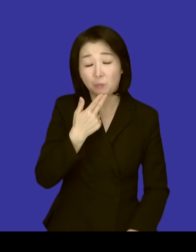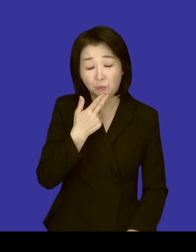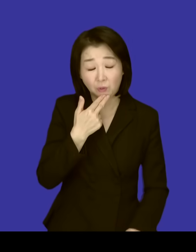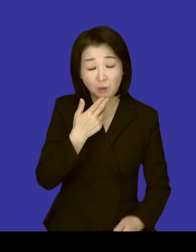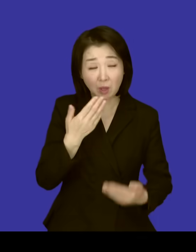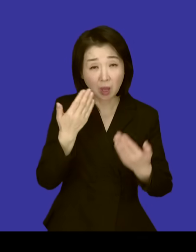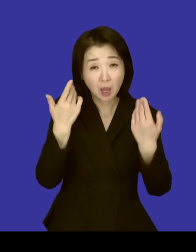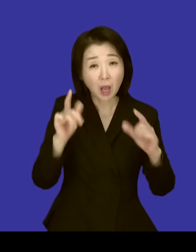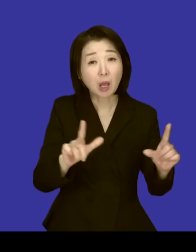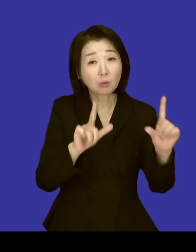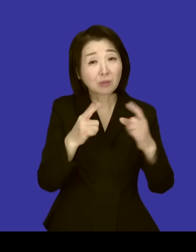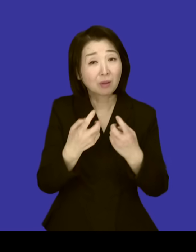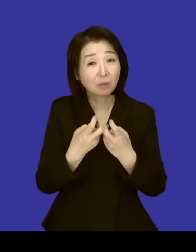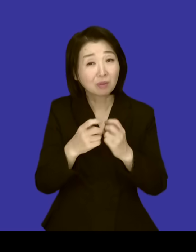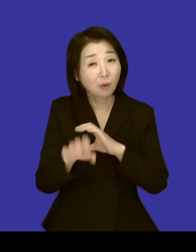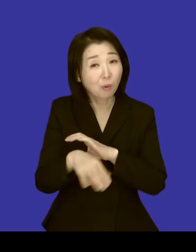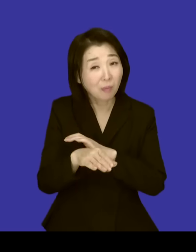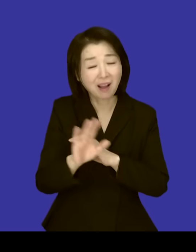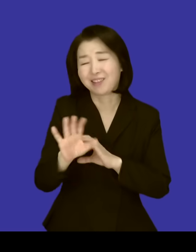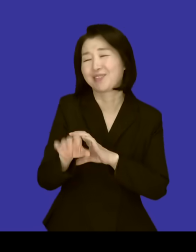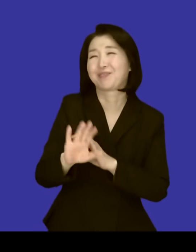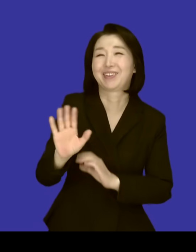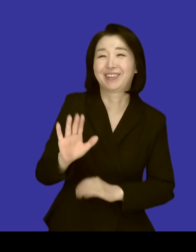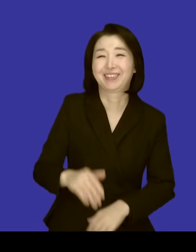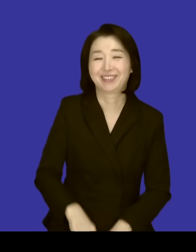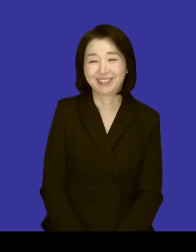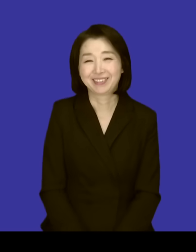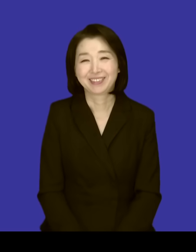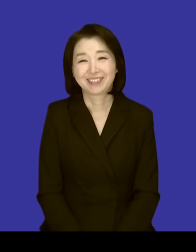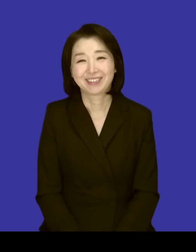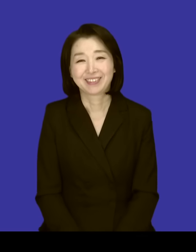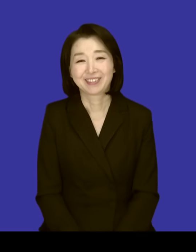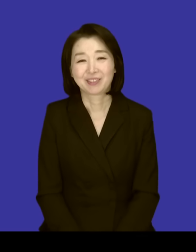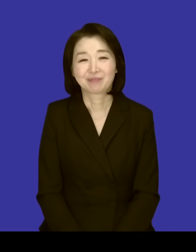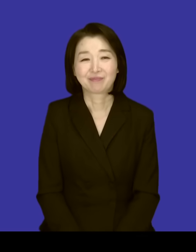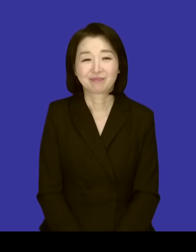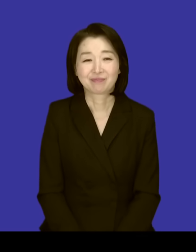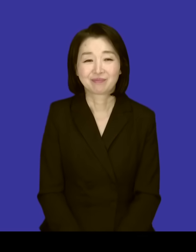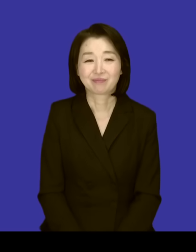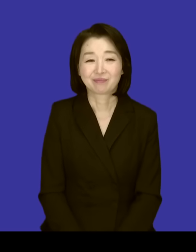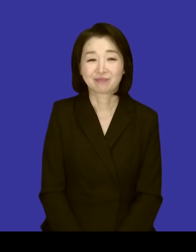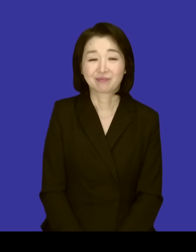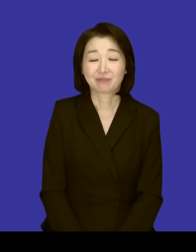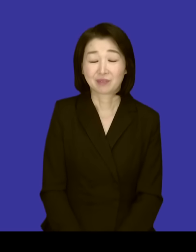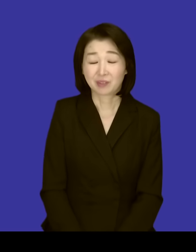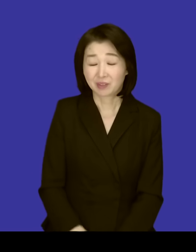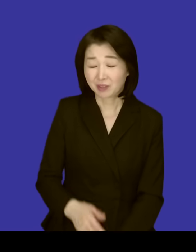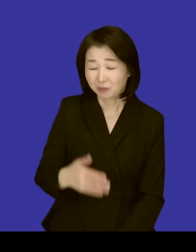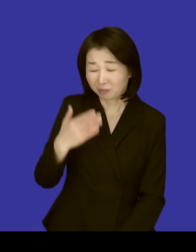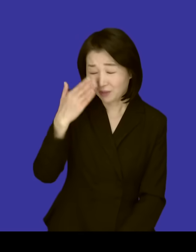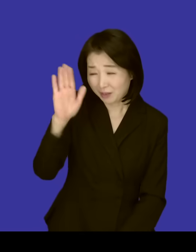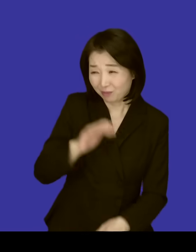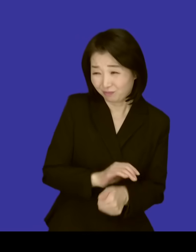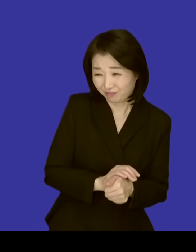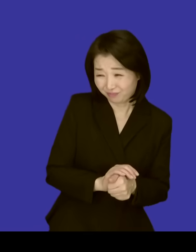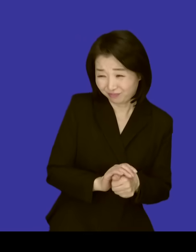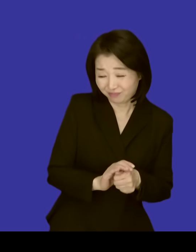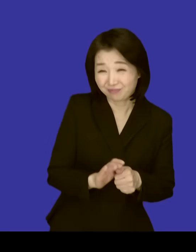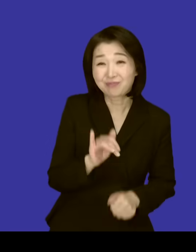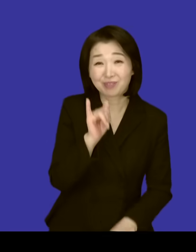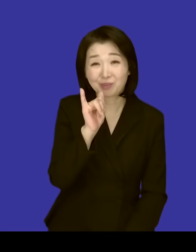엉망이었겠네요. 뭐 그렇게 엉망까지는 아니지만은 예, 그래도 약간 낯을 좀 많이 가렸고 예. 뭔가